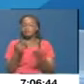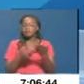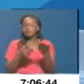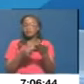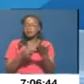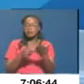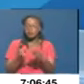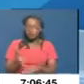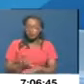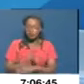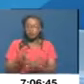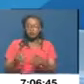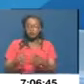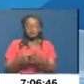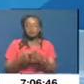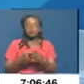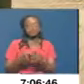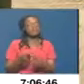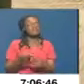kutumika. Majina magumu hayo.